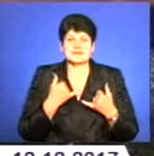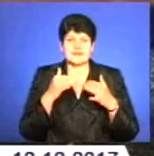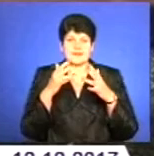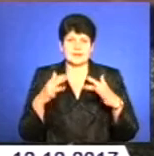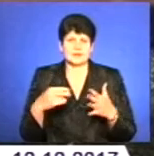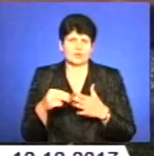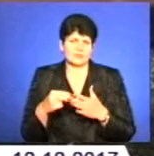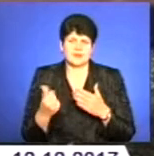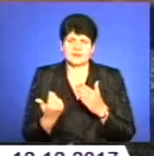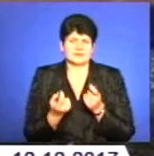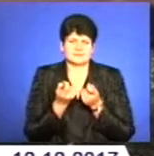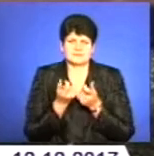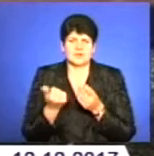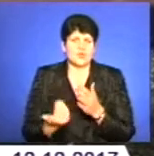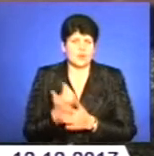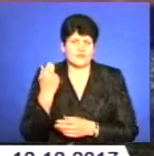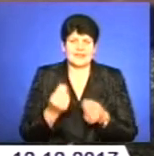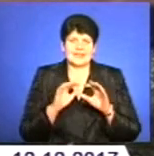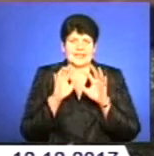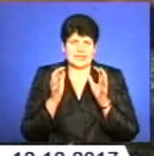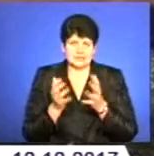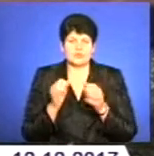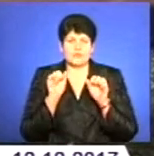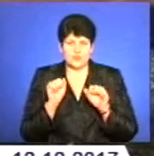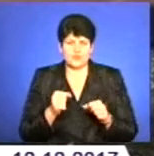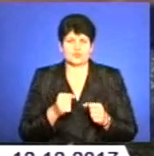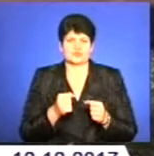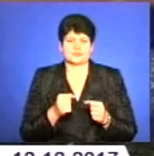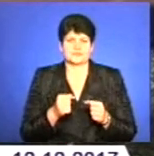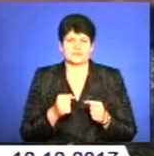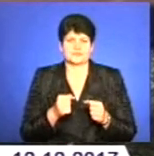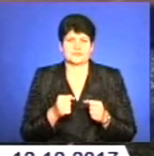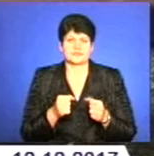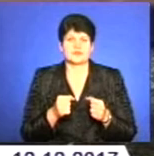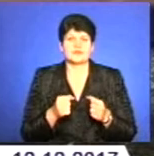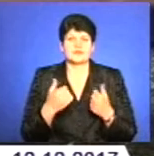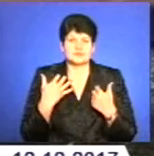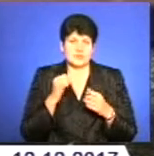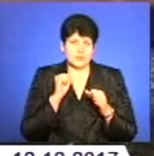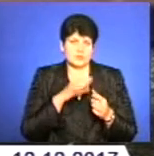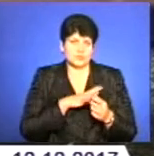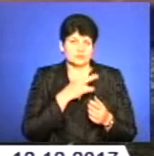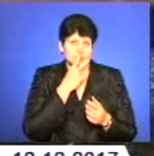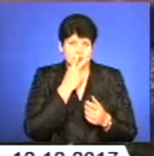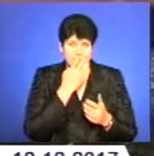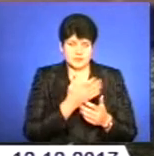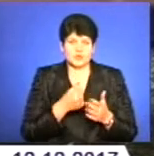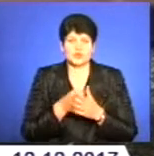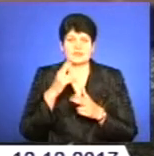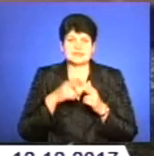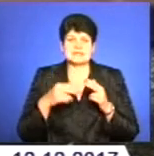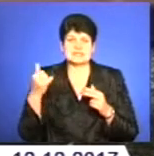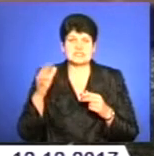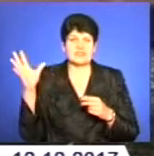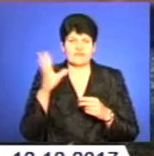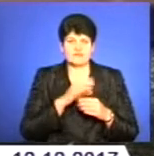купили декілька нових іграшок, про що зможуть тернополяни вже. Ті, що одягали іграшки, вже сьогодні їх можна побачити, і до кінця тижня вони будуть